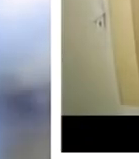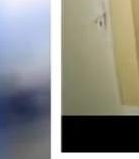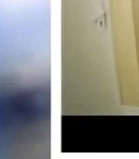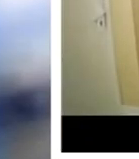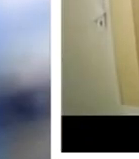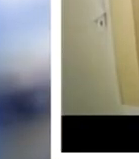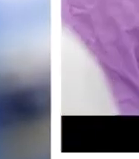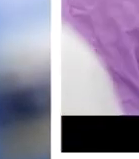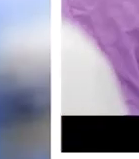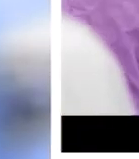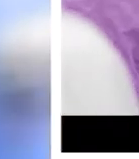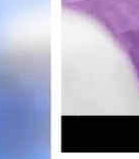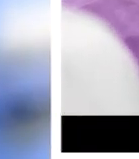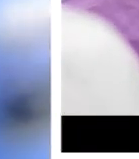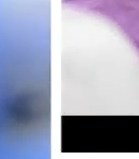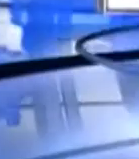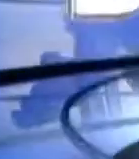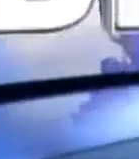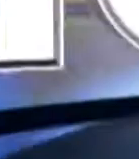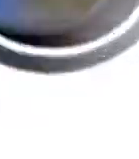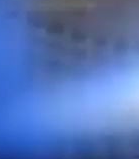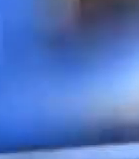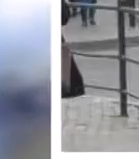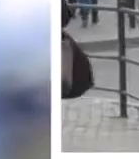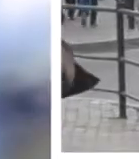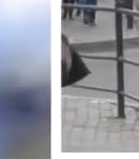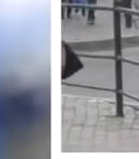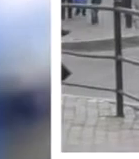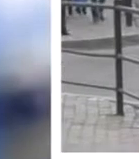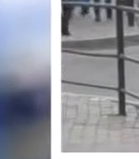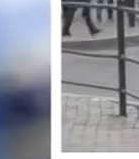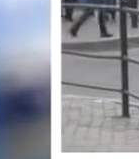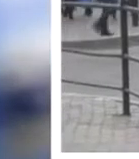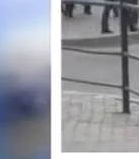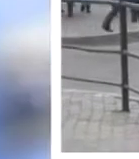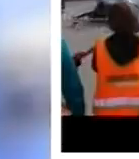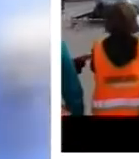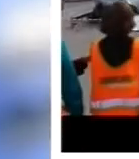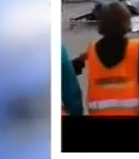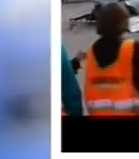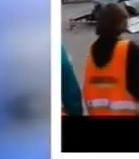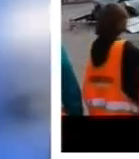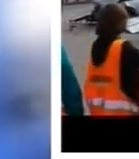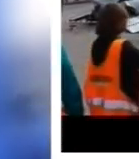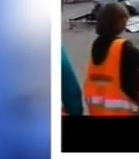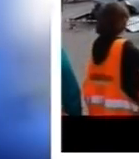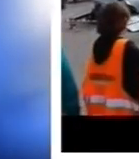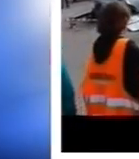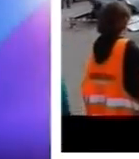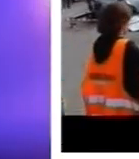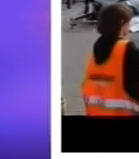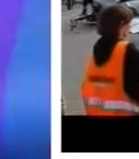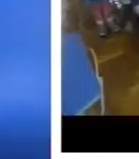На Тернопільщині спалах захворювання на кір. Цьогоріч на дорогах області сталося 1114